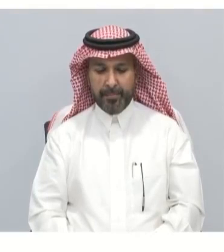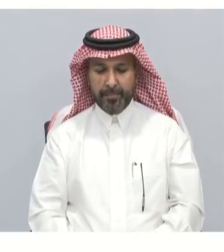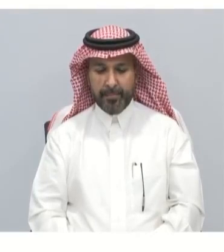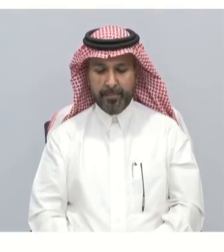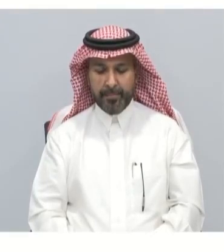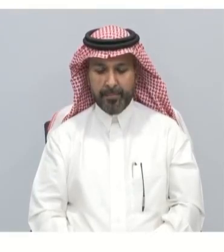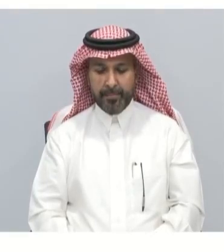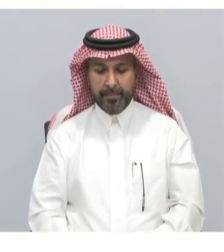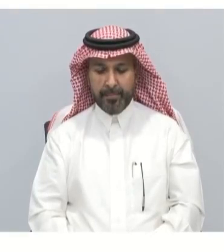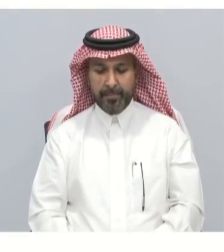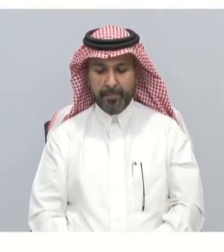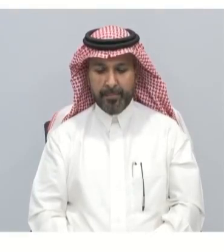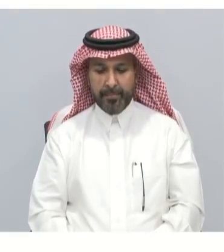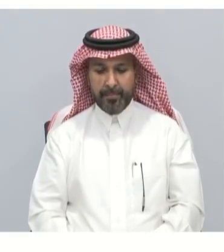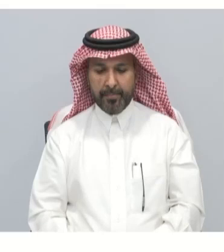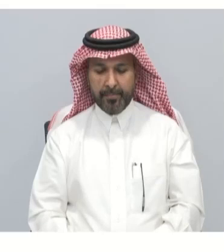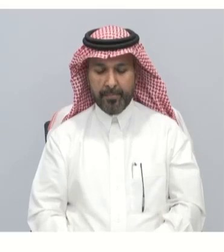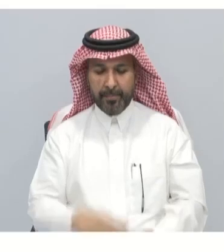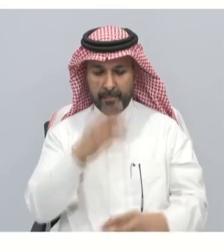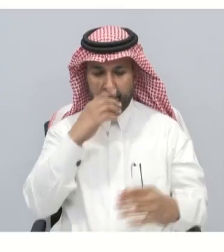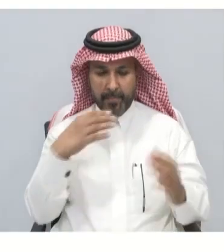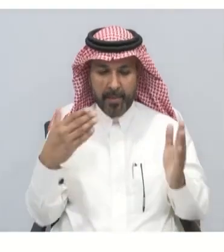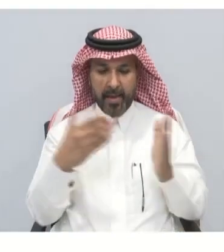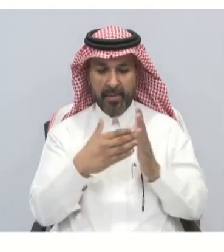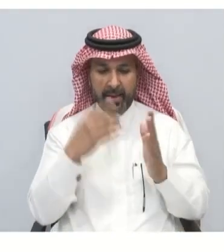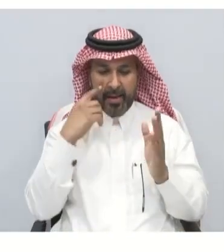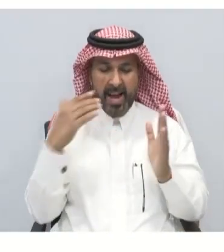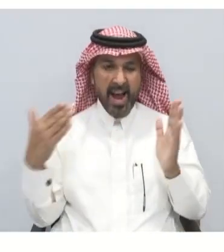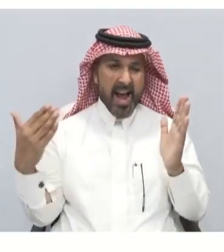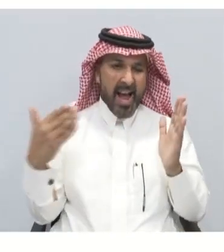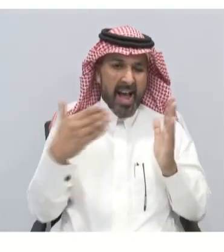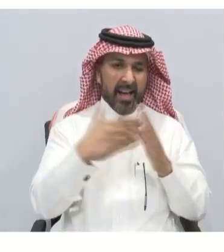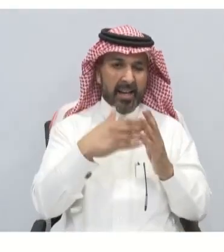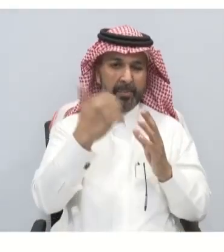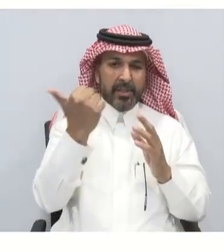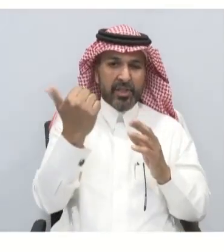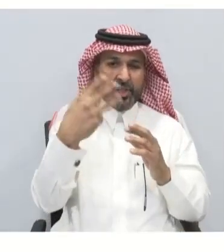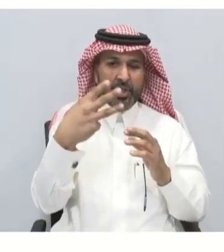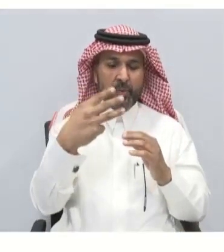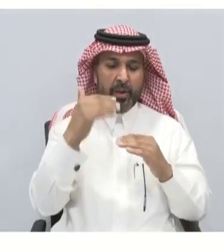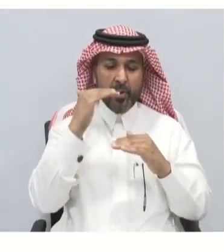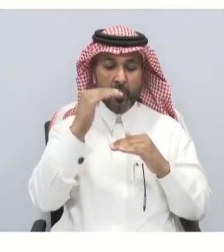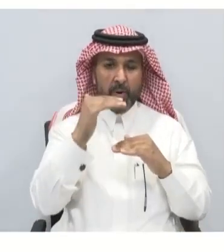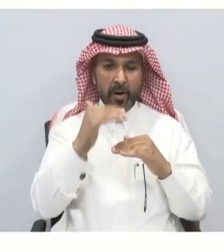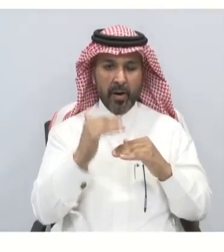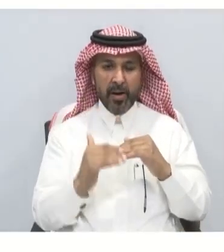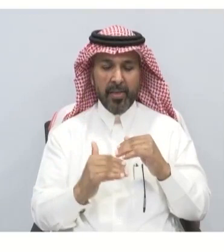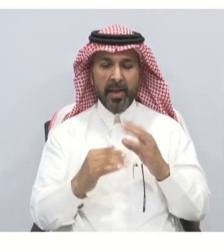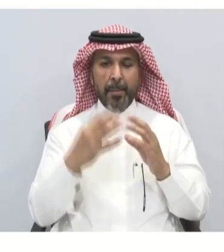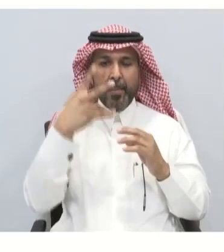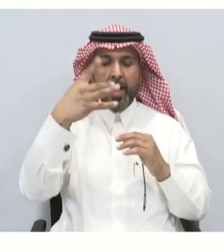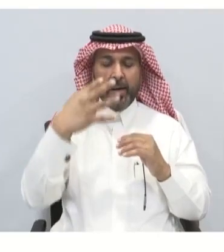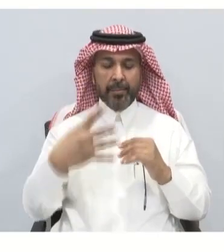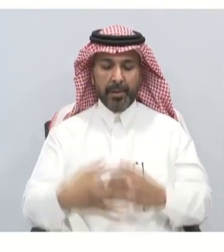2 3 4 5 6 7 8 9 10 11 12 13 14 لو عدينا راح تكون